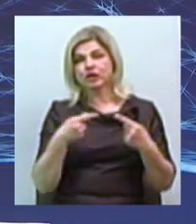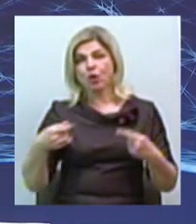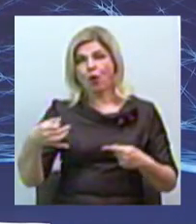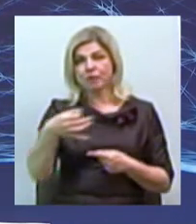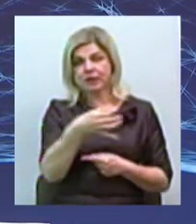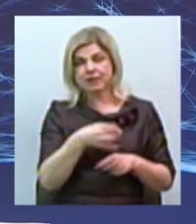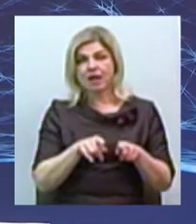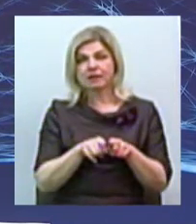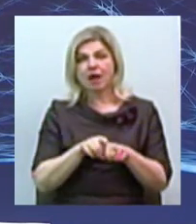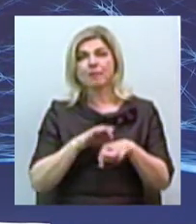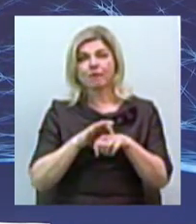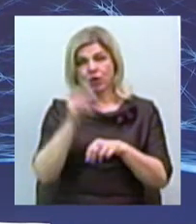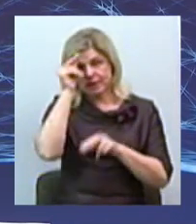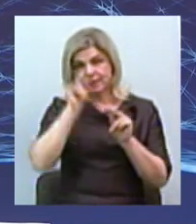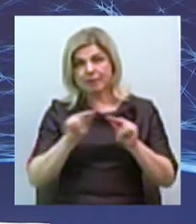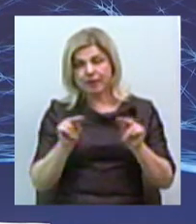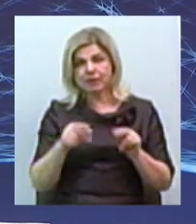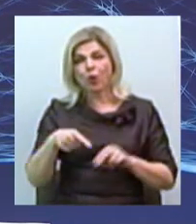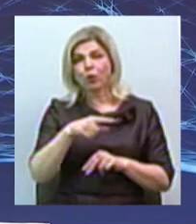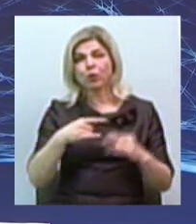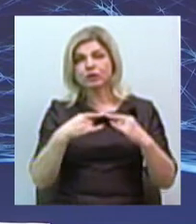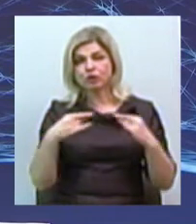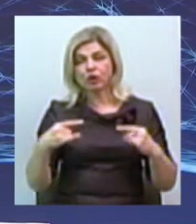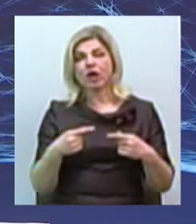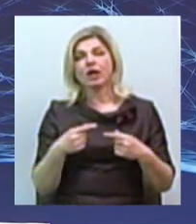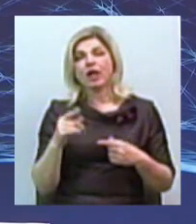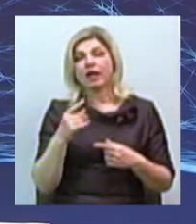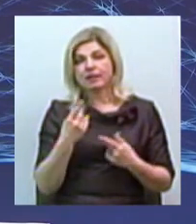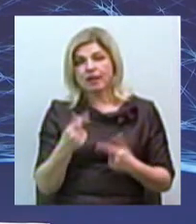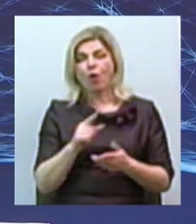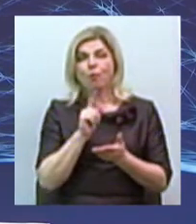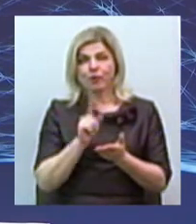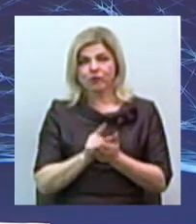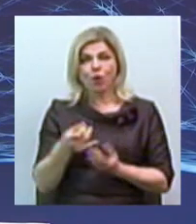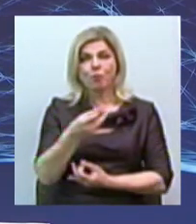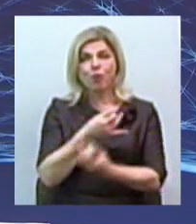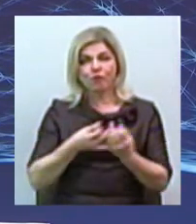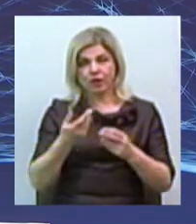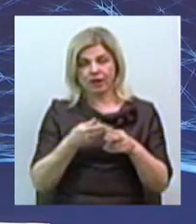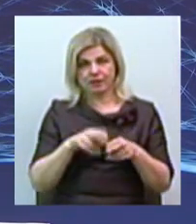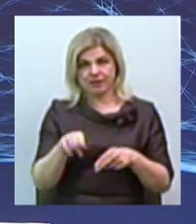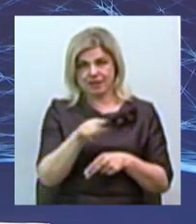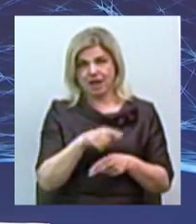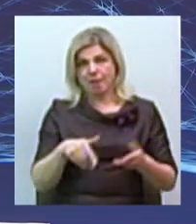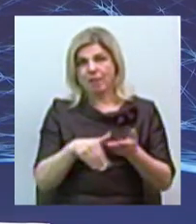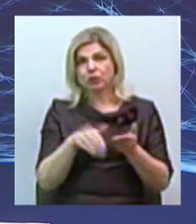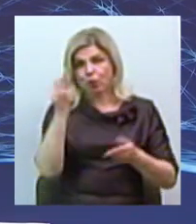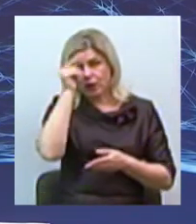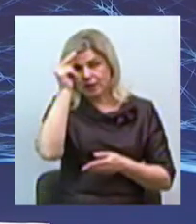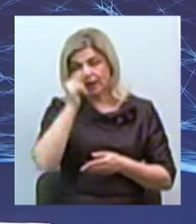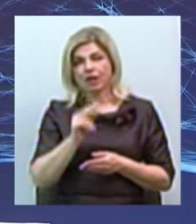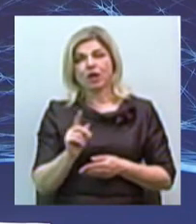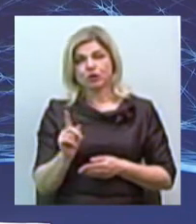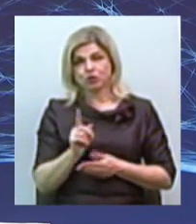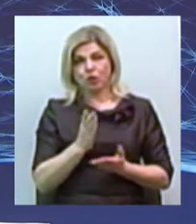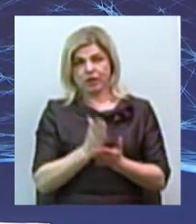так само проводять семінари, круглі столи або інші форми засідання, на яких обов'язково обговорюють саме ті методики, інструментарії, які